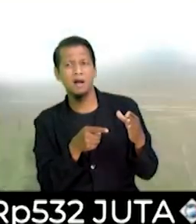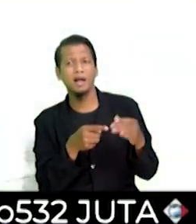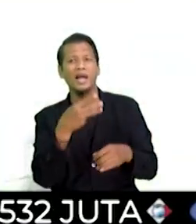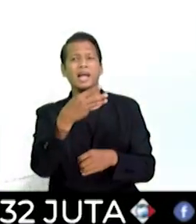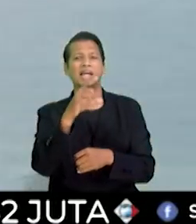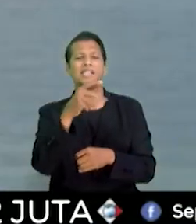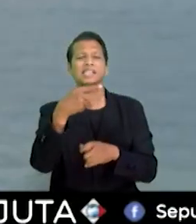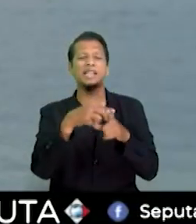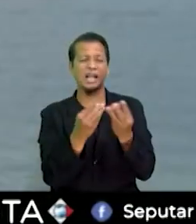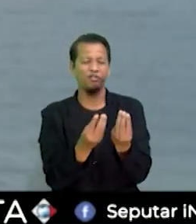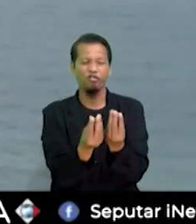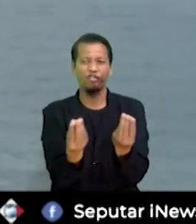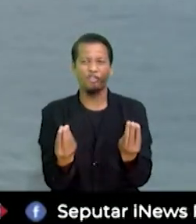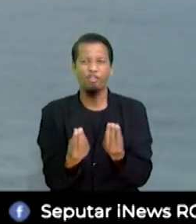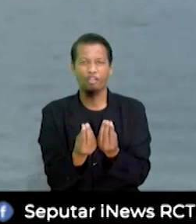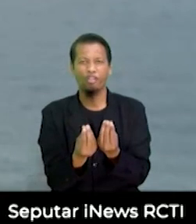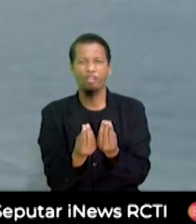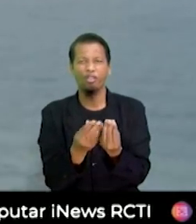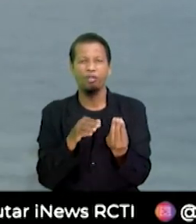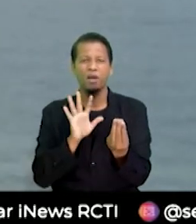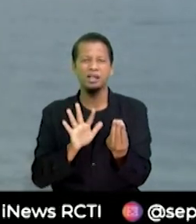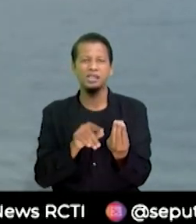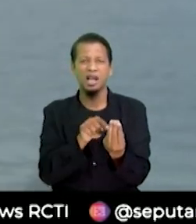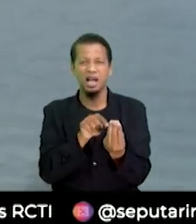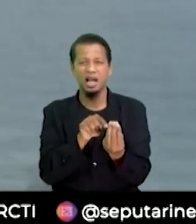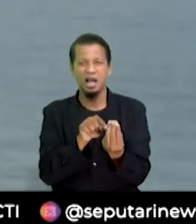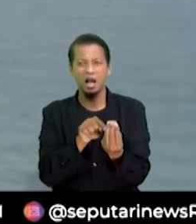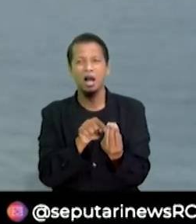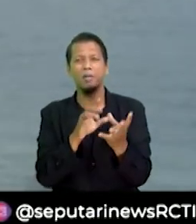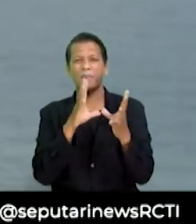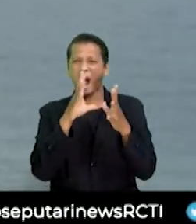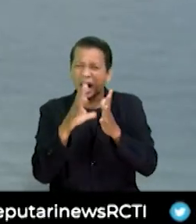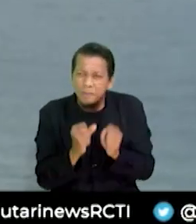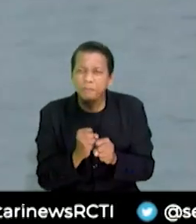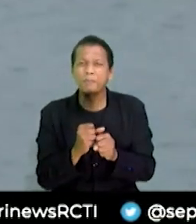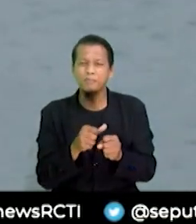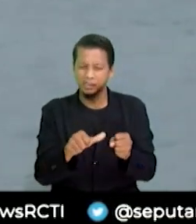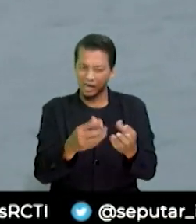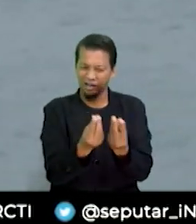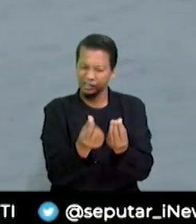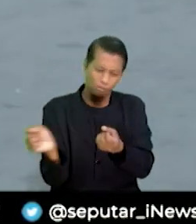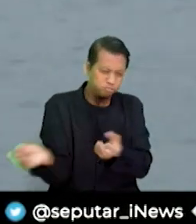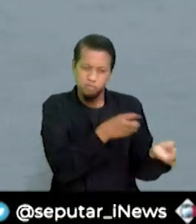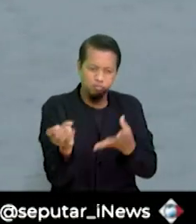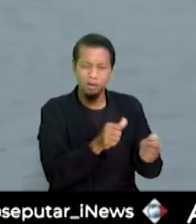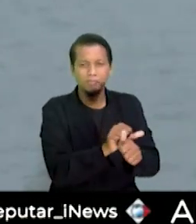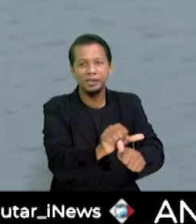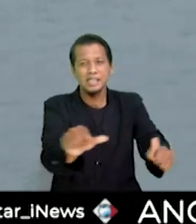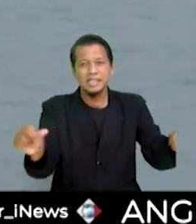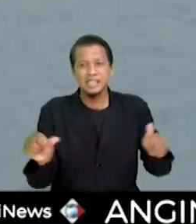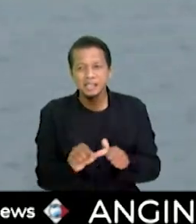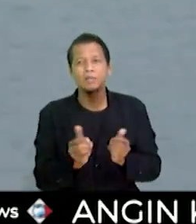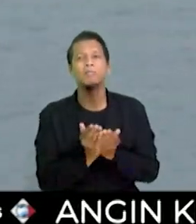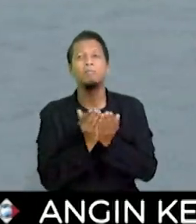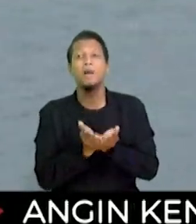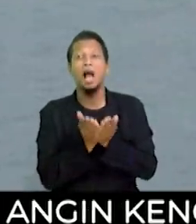ini. Warga berharap pengelola Waduk Jatiluhur segera membersihkan eceng gondok. Lantaran perahu harus berputar lebih jauh